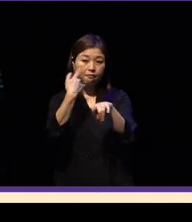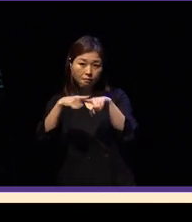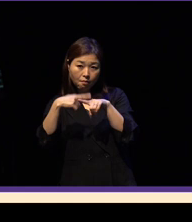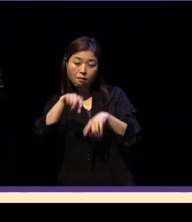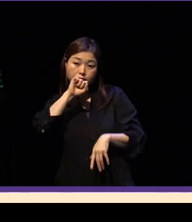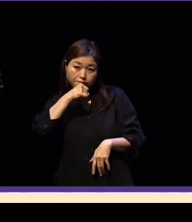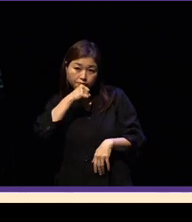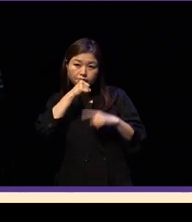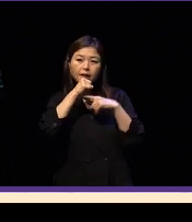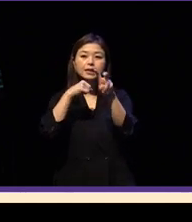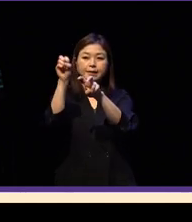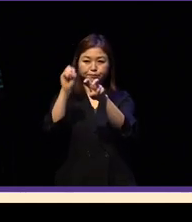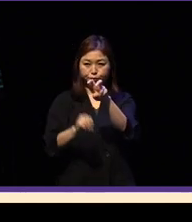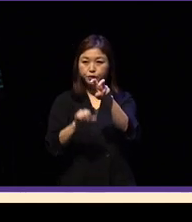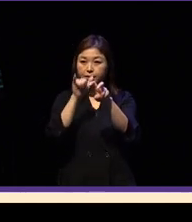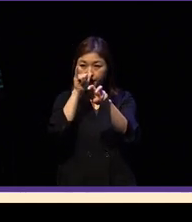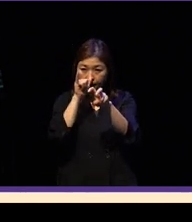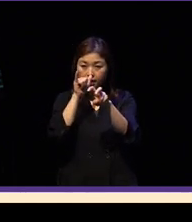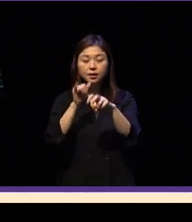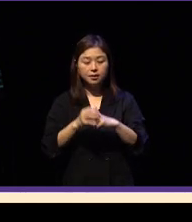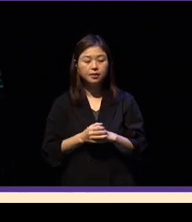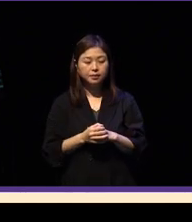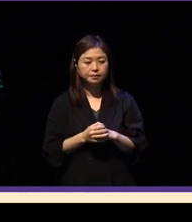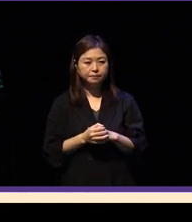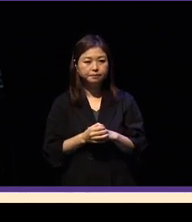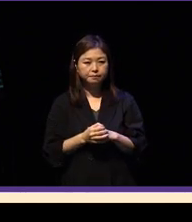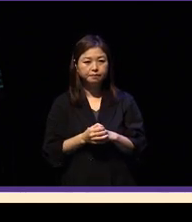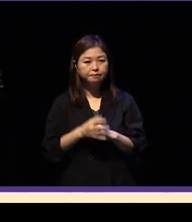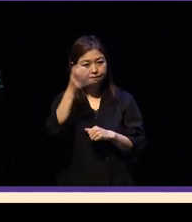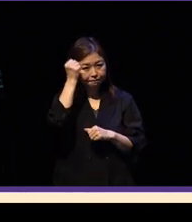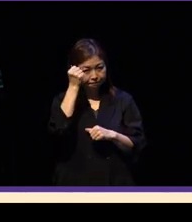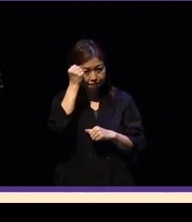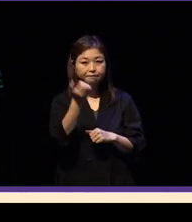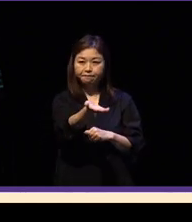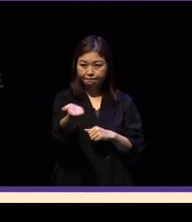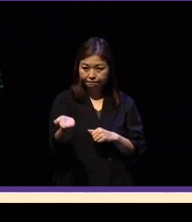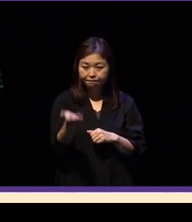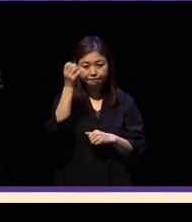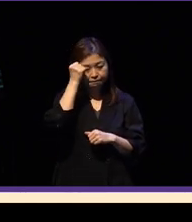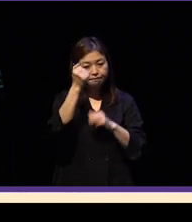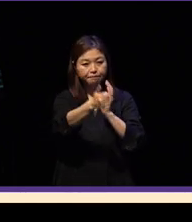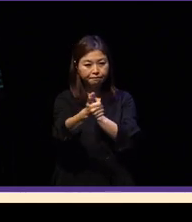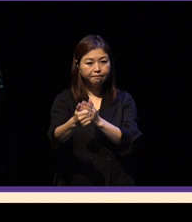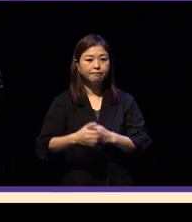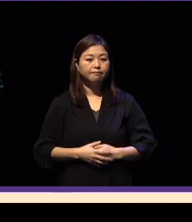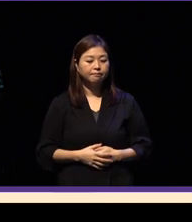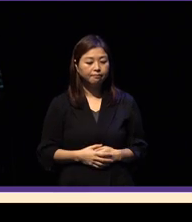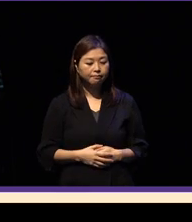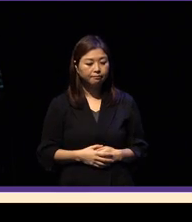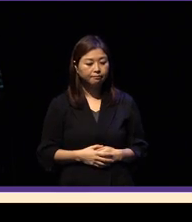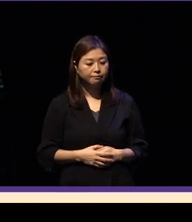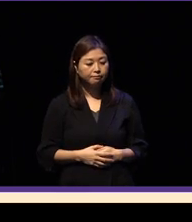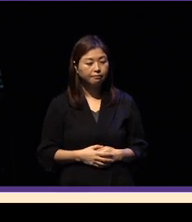합산이 20% 정도가 있다는 점을 다시 한번 보완해서 말씀을 드리겠습니다.